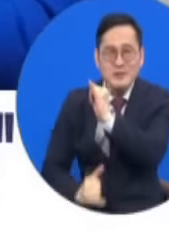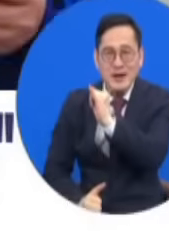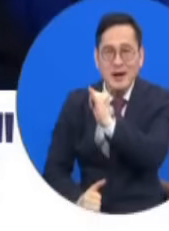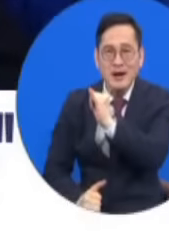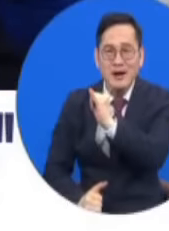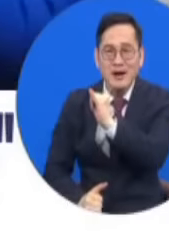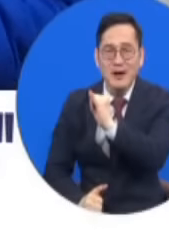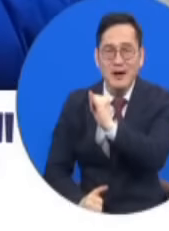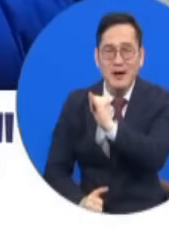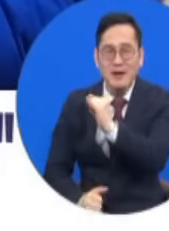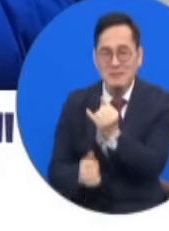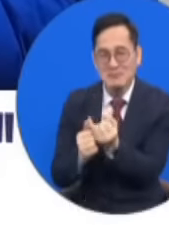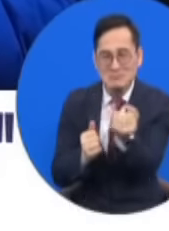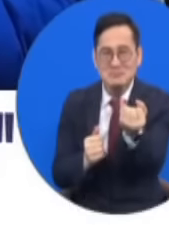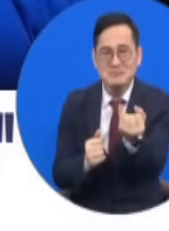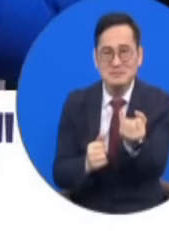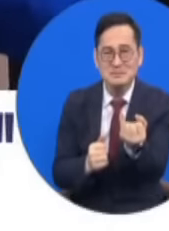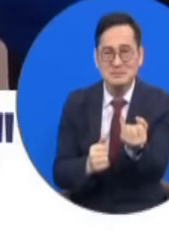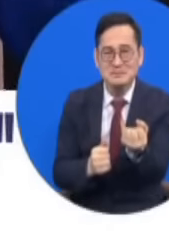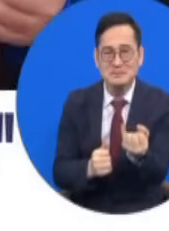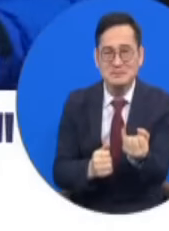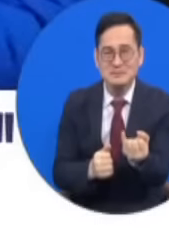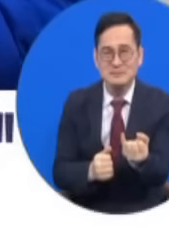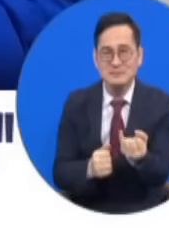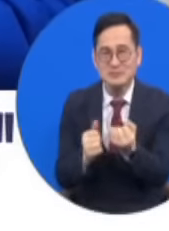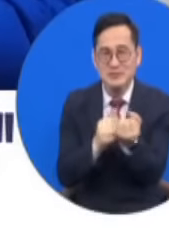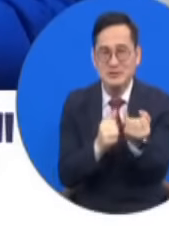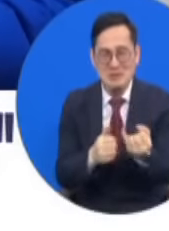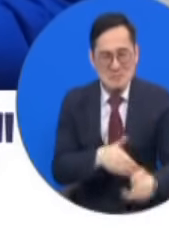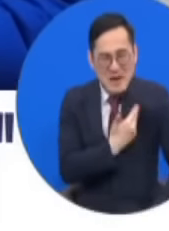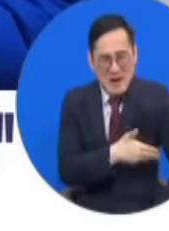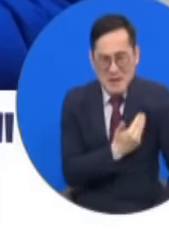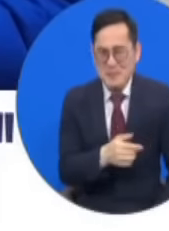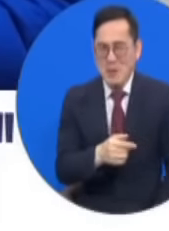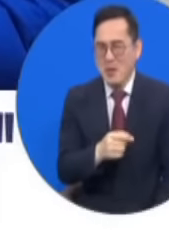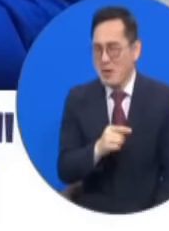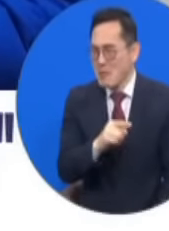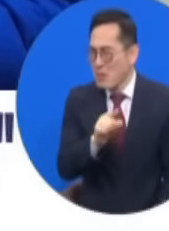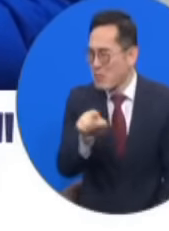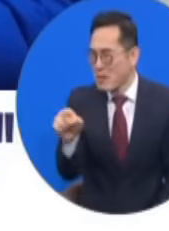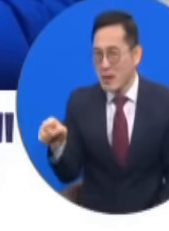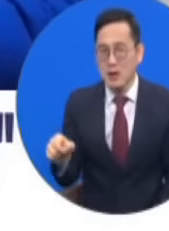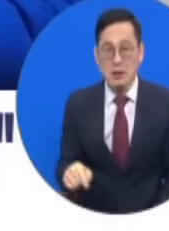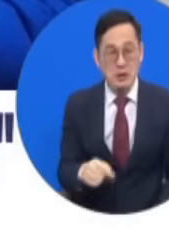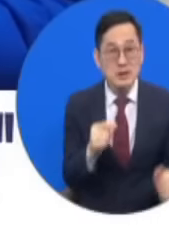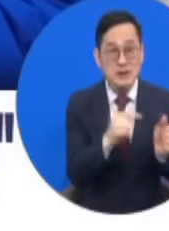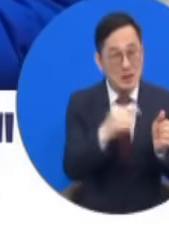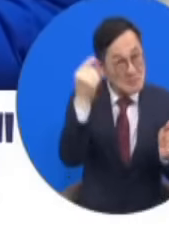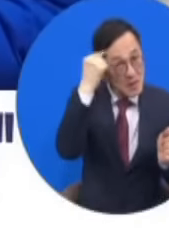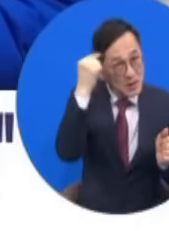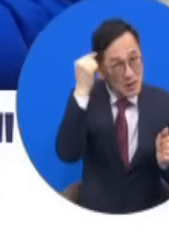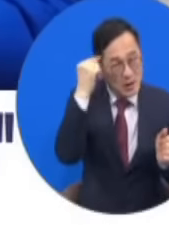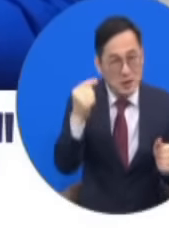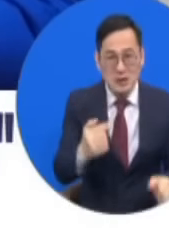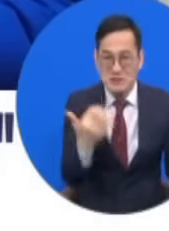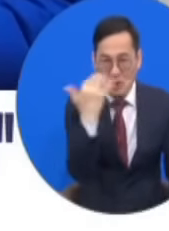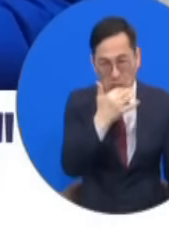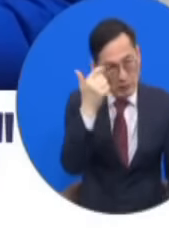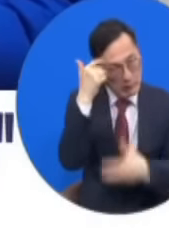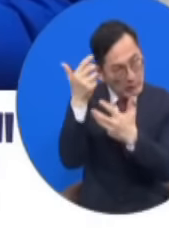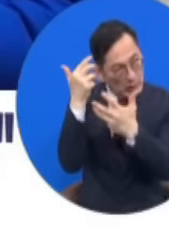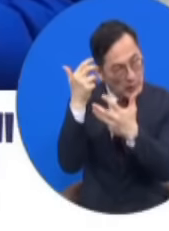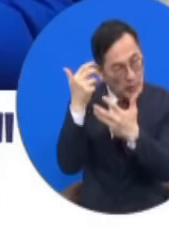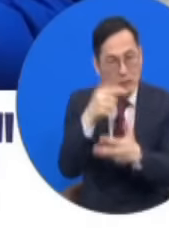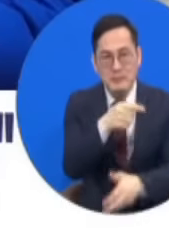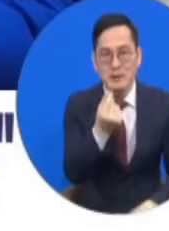성과 관련돼서 얘기를 하고 뭐 연산군에서 마찬가지고 그럼 이 사람 뇌 속에는 뭐가 들어있을까라는 생각이 굉장히